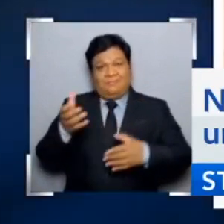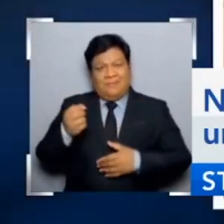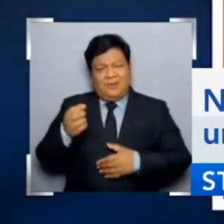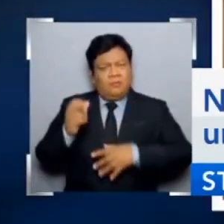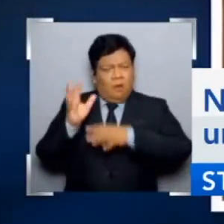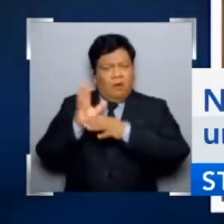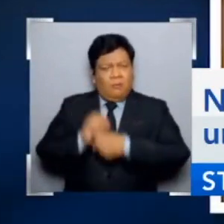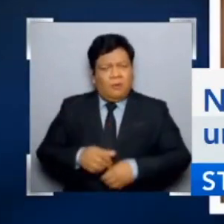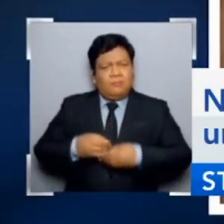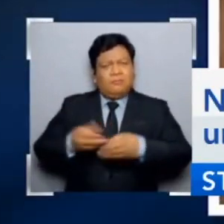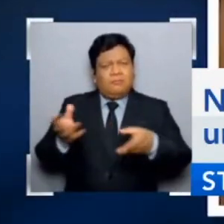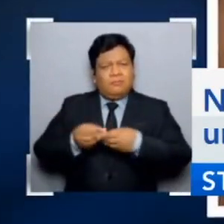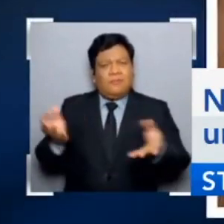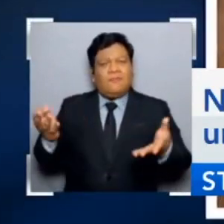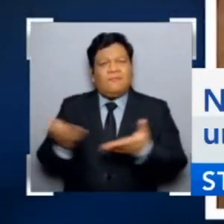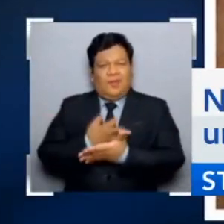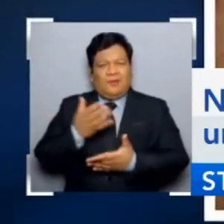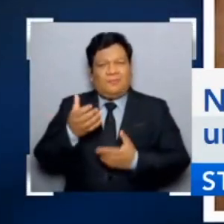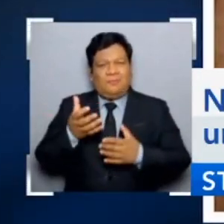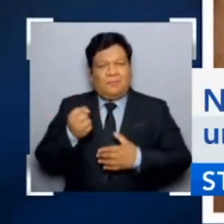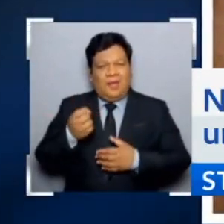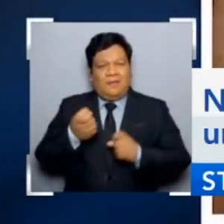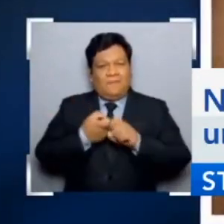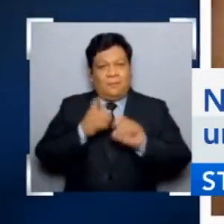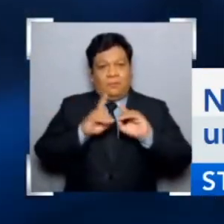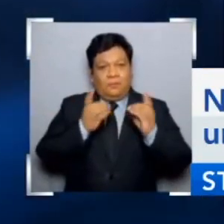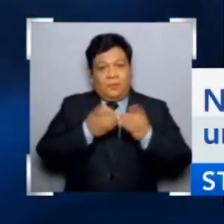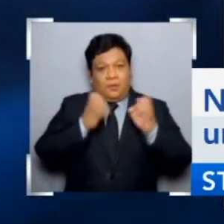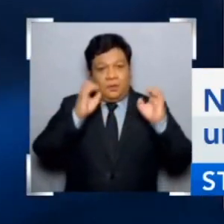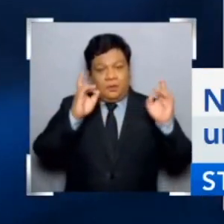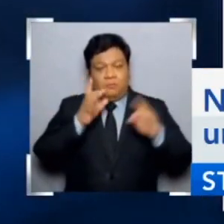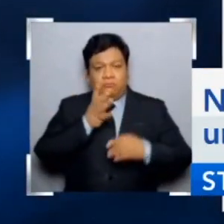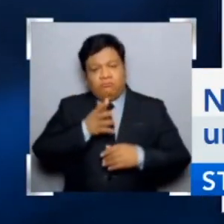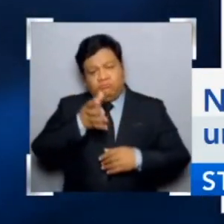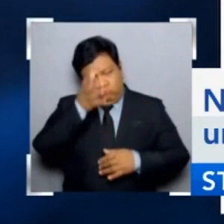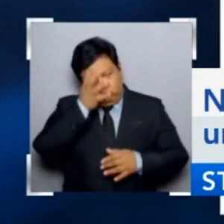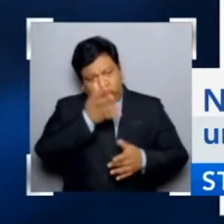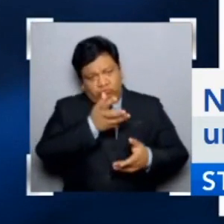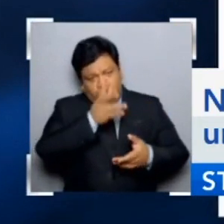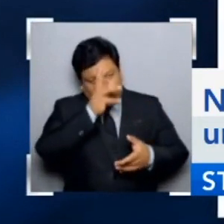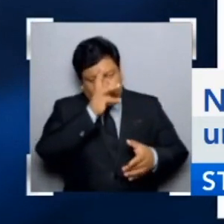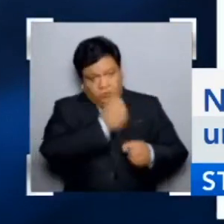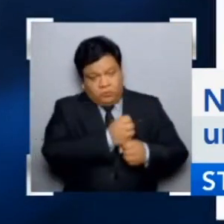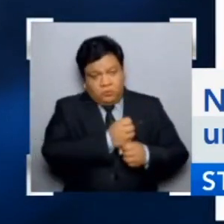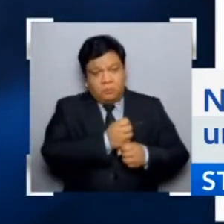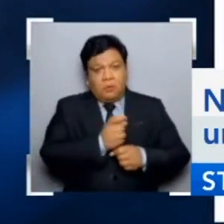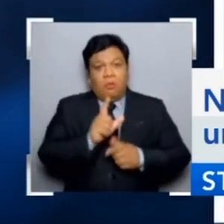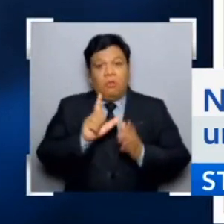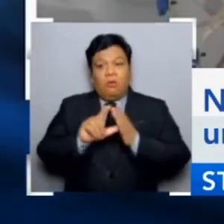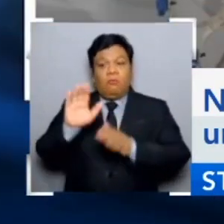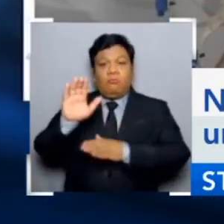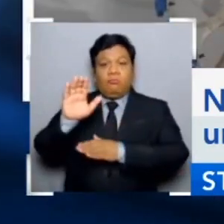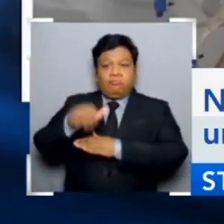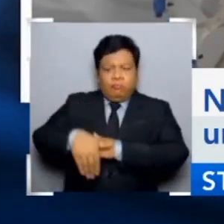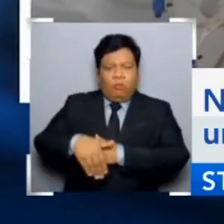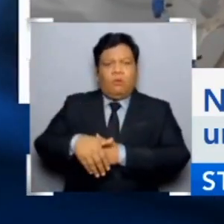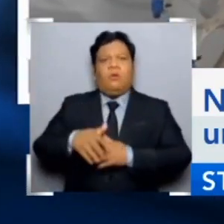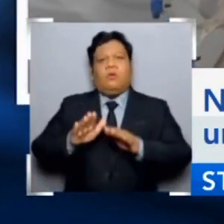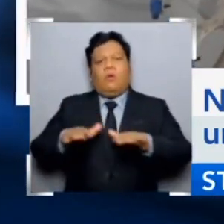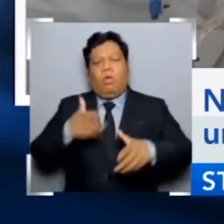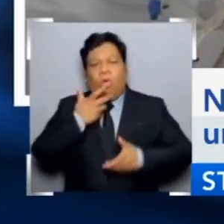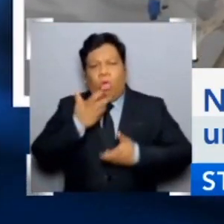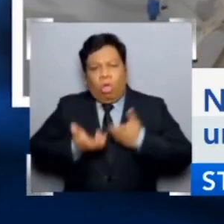ang DepEd, kaya tiwala raw ang mga magulang. Pero kinagabihan, nagsuka na mga bata kaya itinakbo na sa iba't ibang